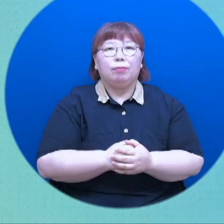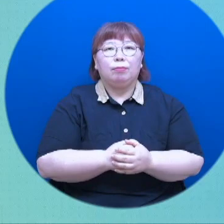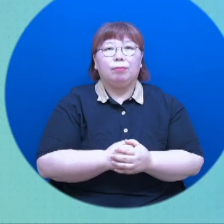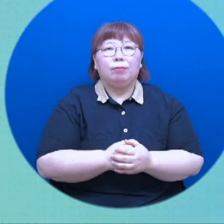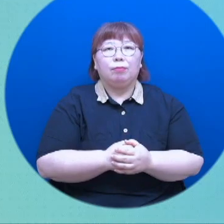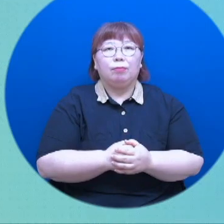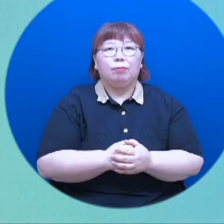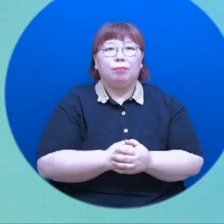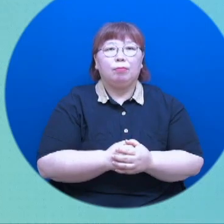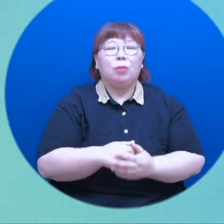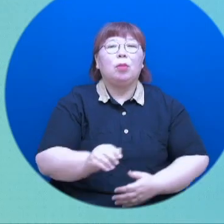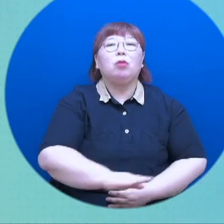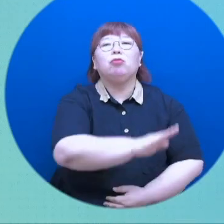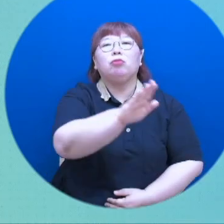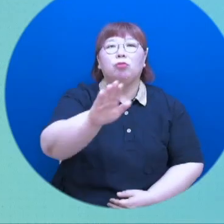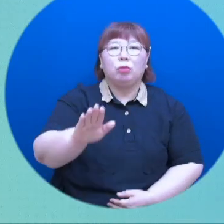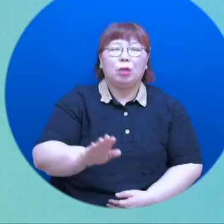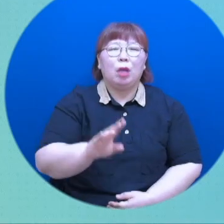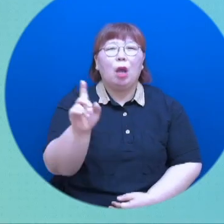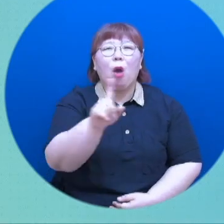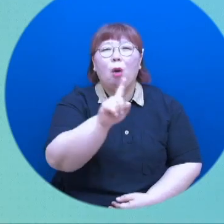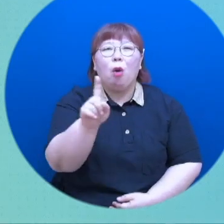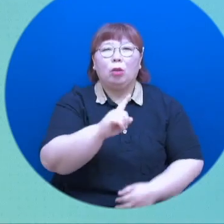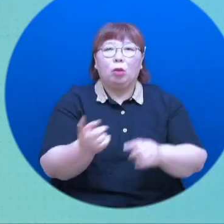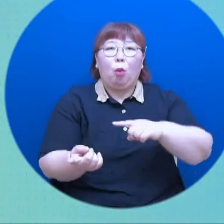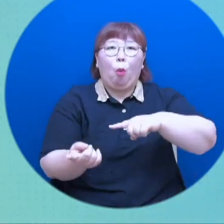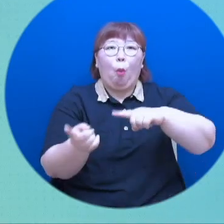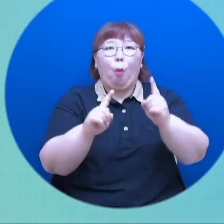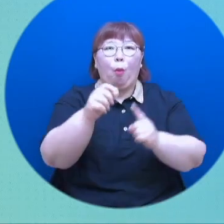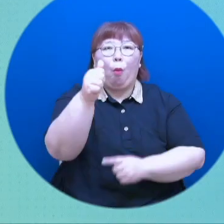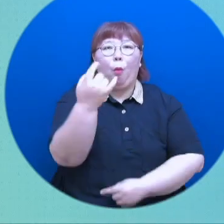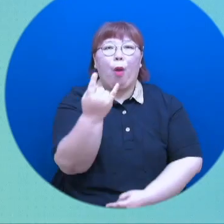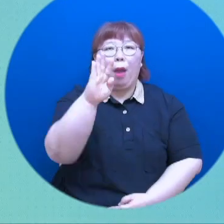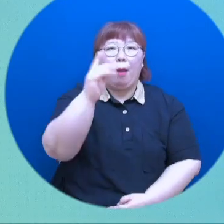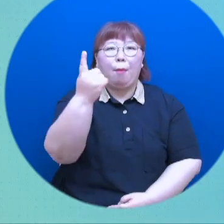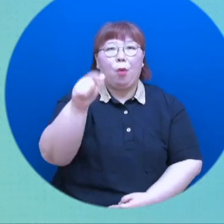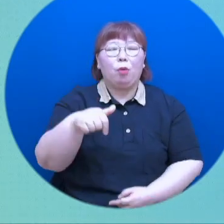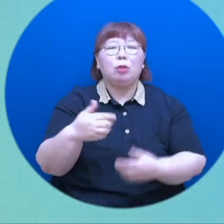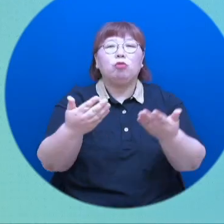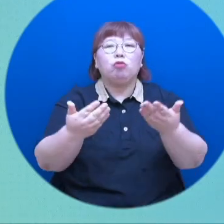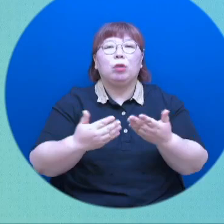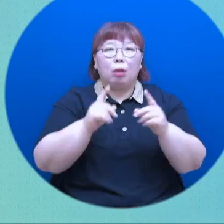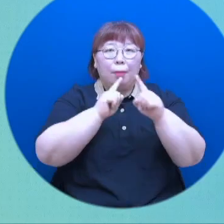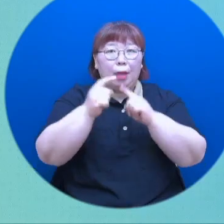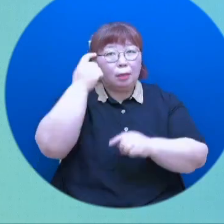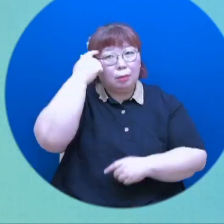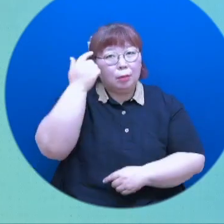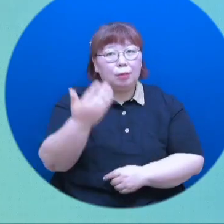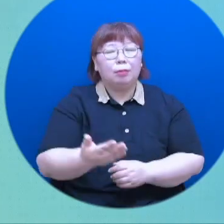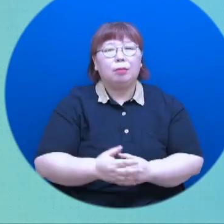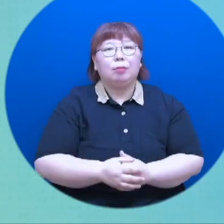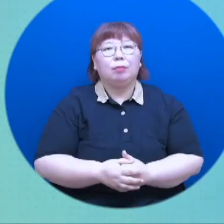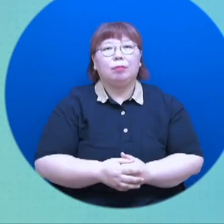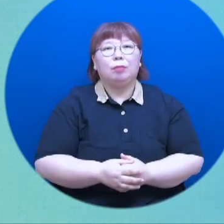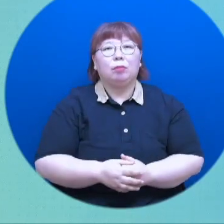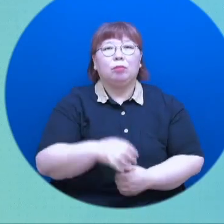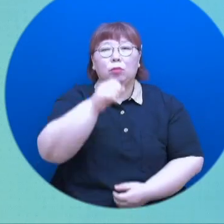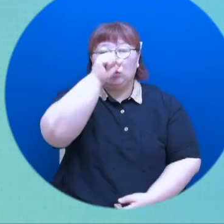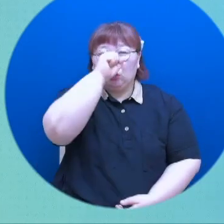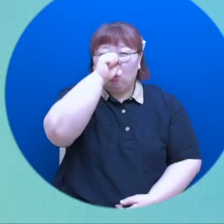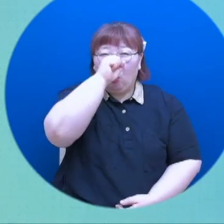우리에게 어떤 회복을 주겠다고 말씀할까? 성경은 좋은